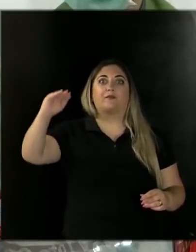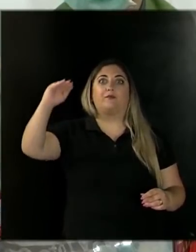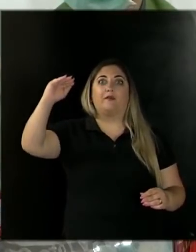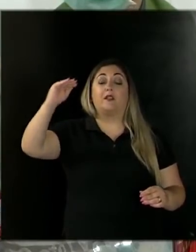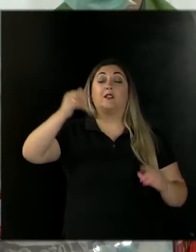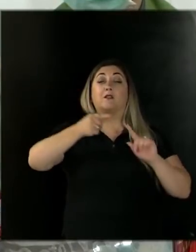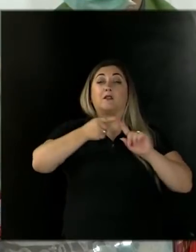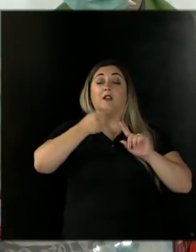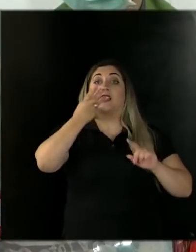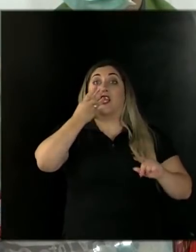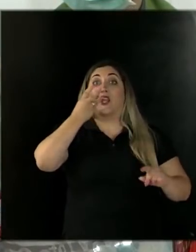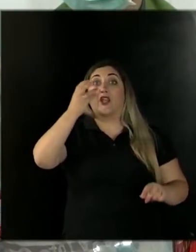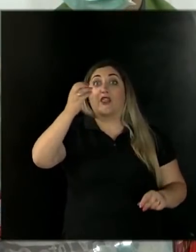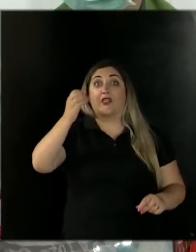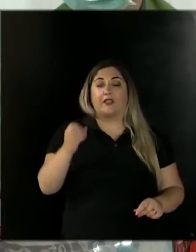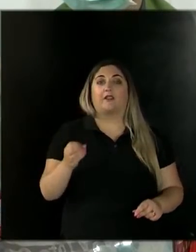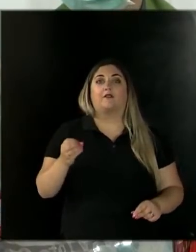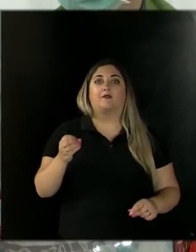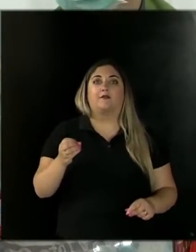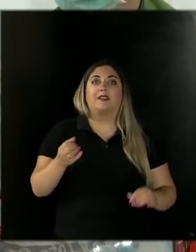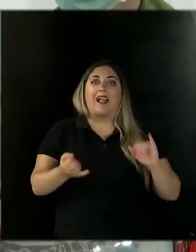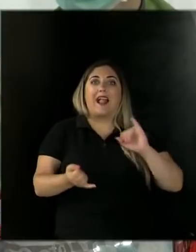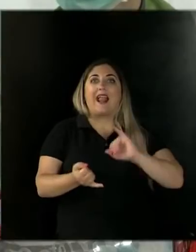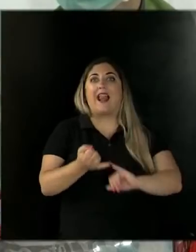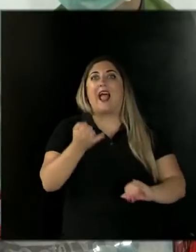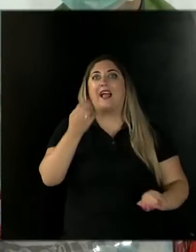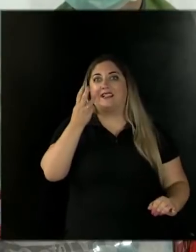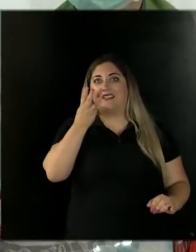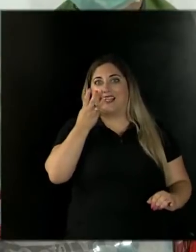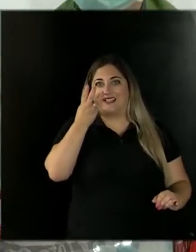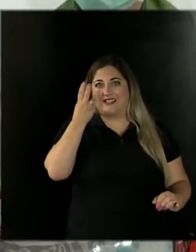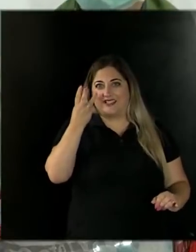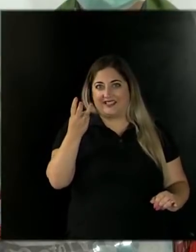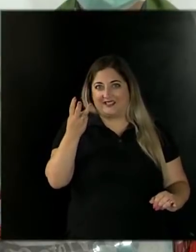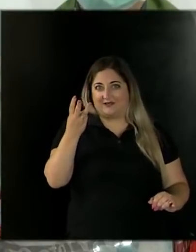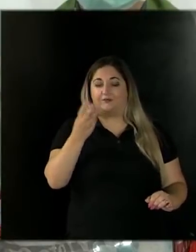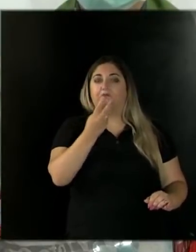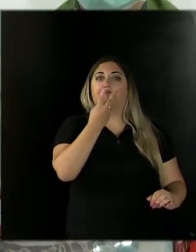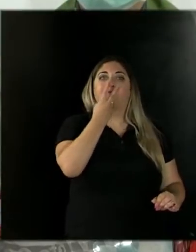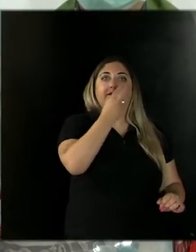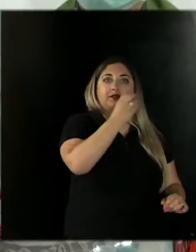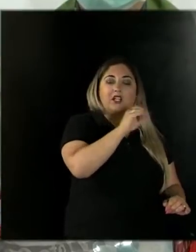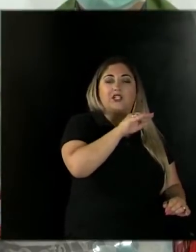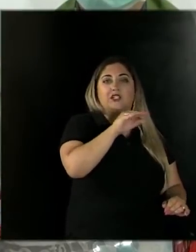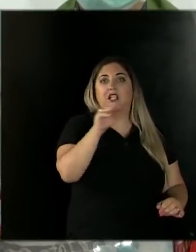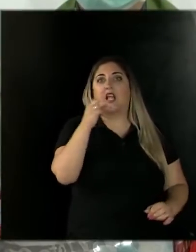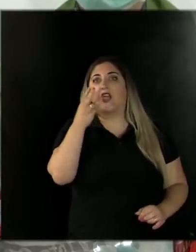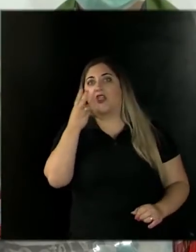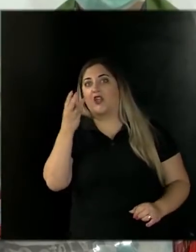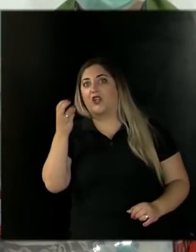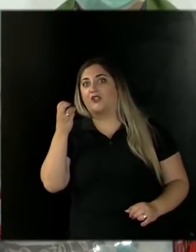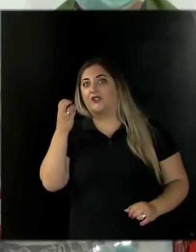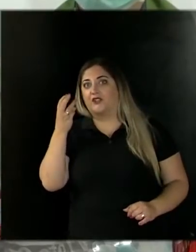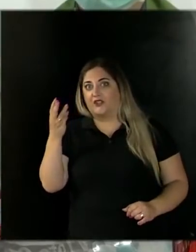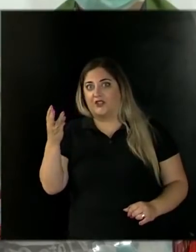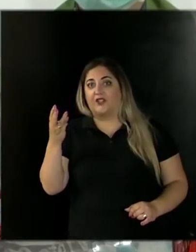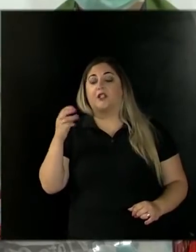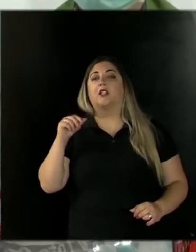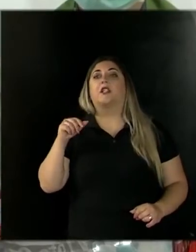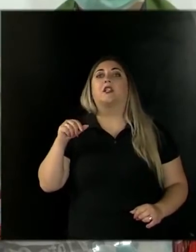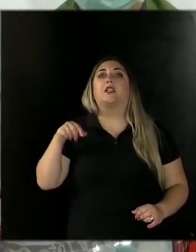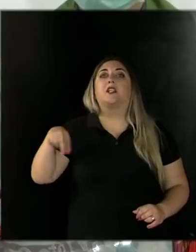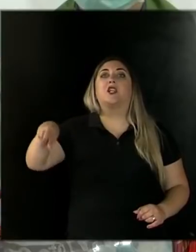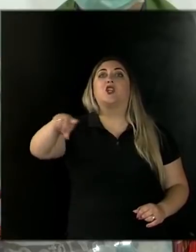sena. L-aħħar 3 snin ta' ħajtu Ġesu kien juża bħala iċ-ċentru